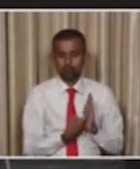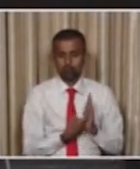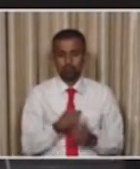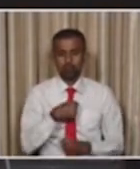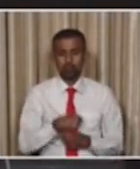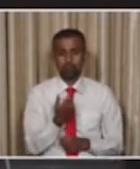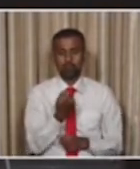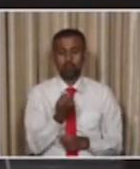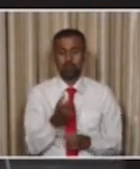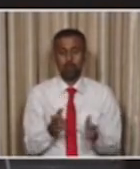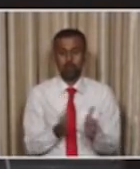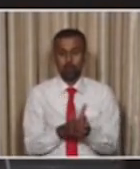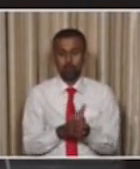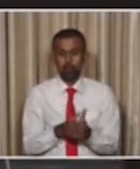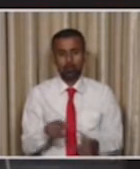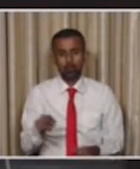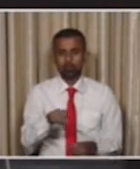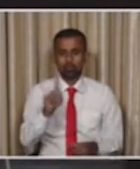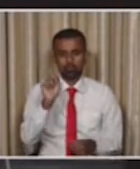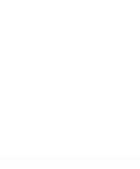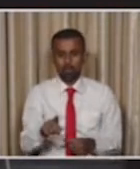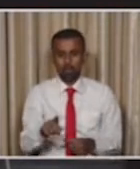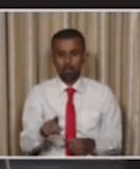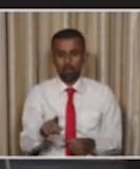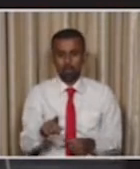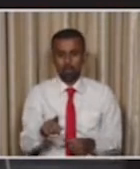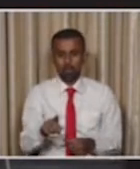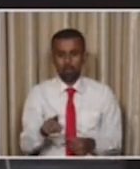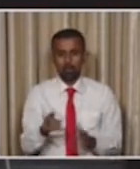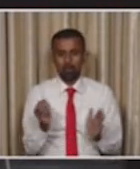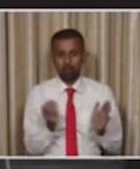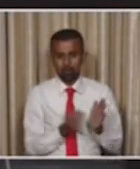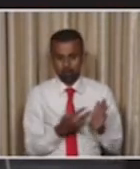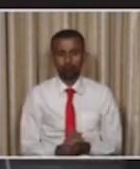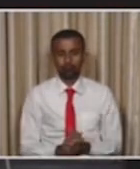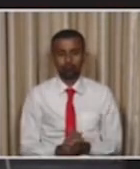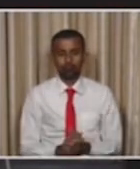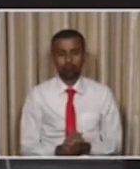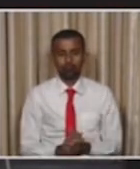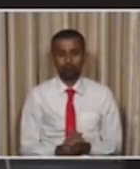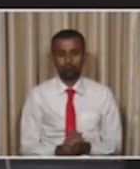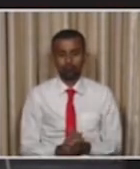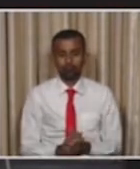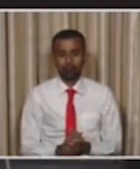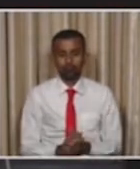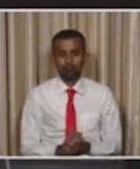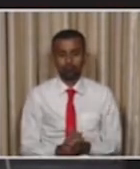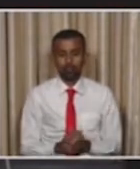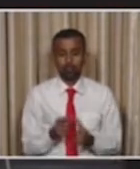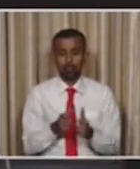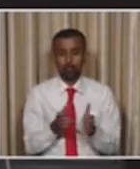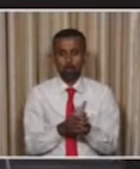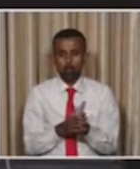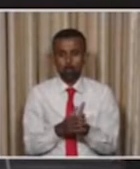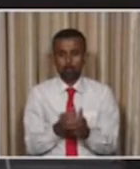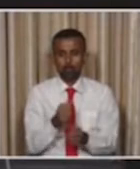කාර්යක සභාව විසින් ඒකමතිකව අනුමත කරන ලද බව වාර්තාවේ සඳහන් කර ඇත. ඒ අනුව මෙකී කාර්යක සභාවේ